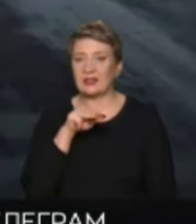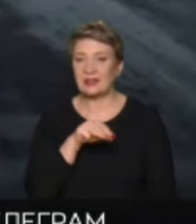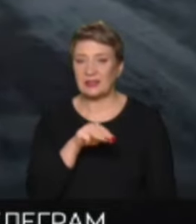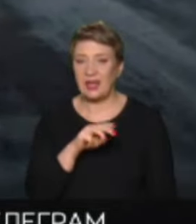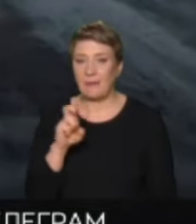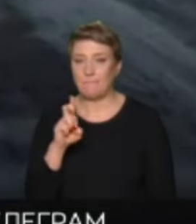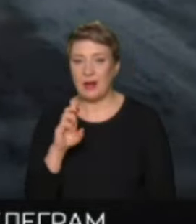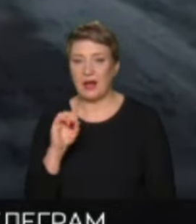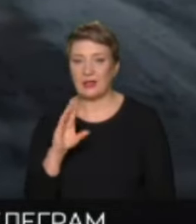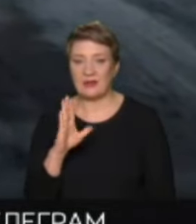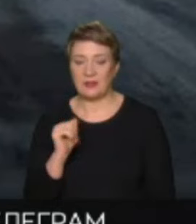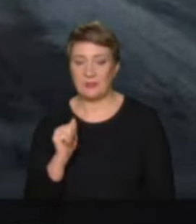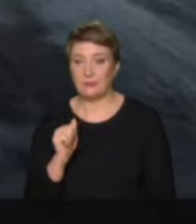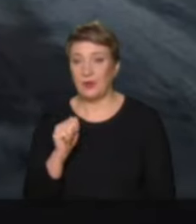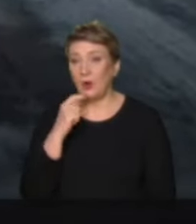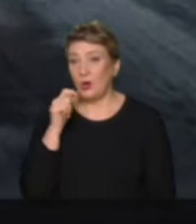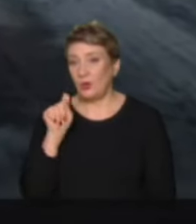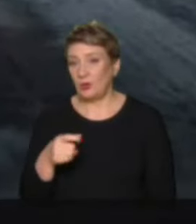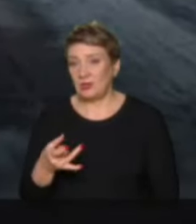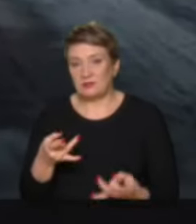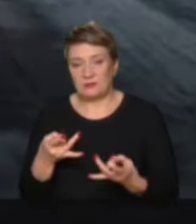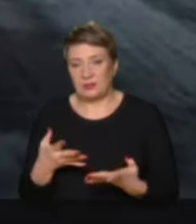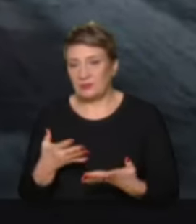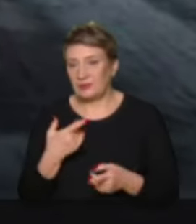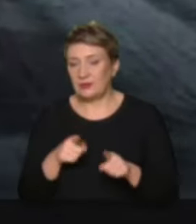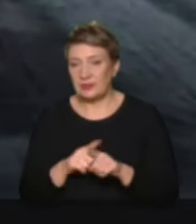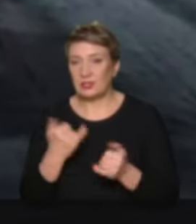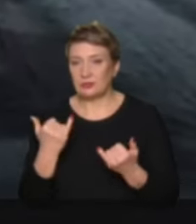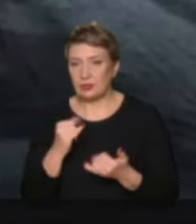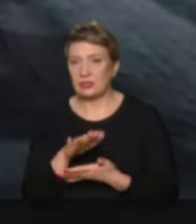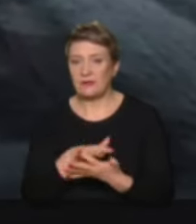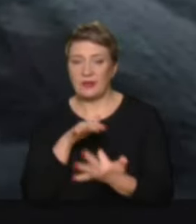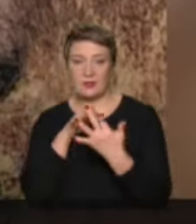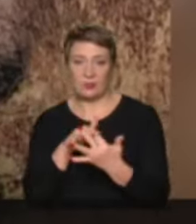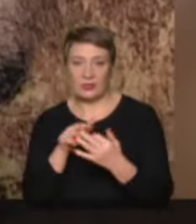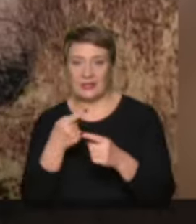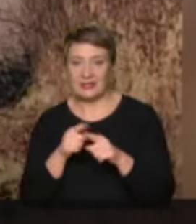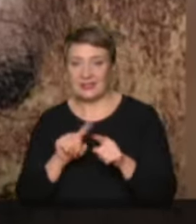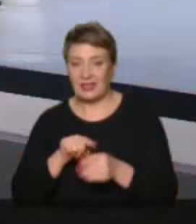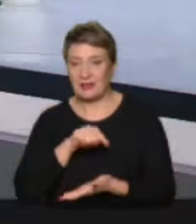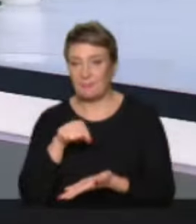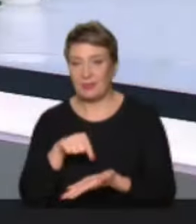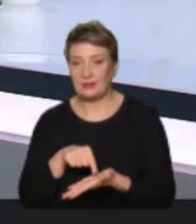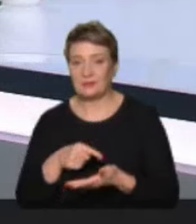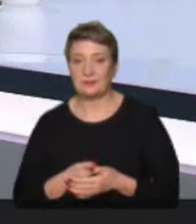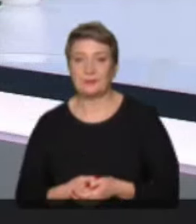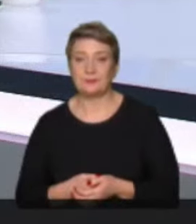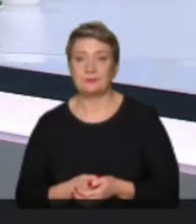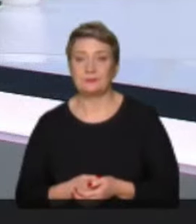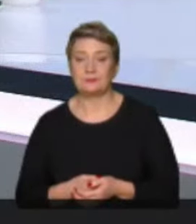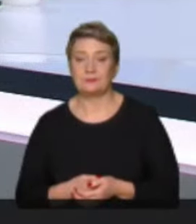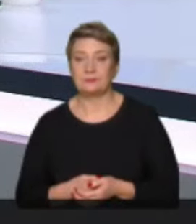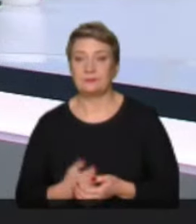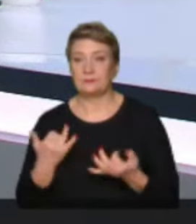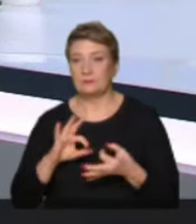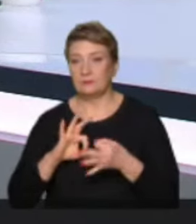сухопутних військах. Спростували такі дані і повідомили, що наразі тривають бої за цей населений пункт. Ну і тепер докладніше